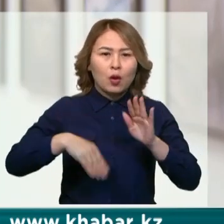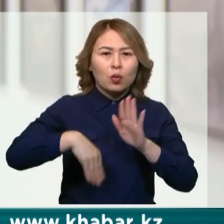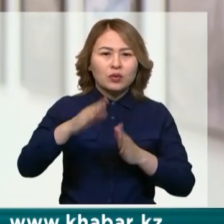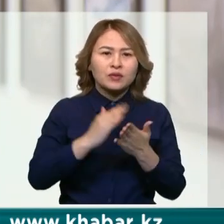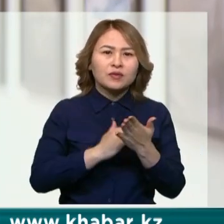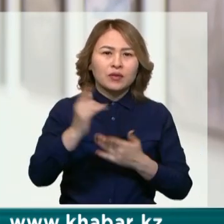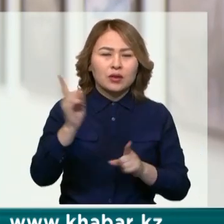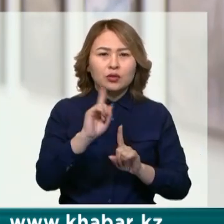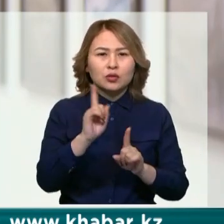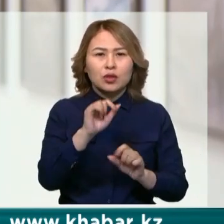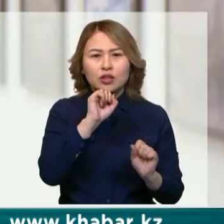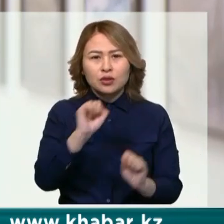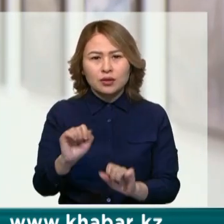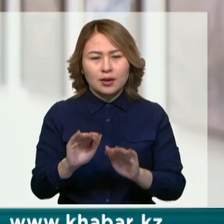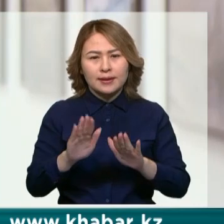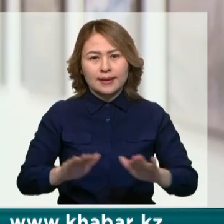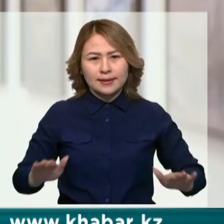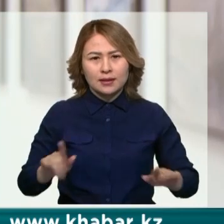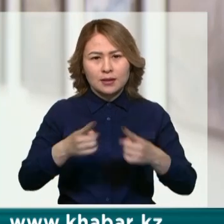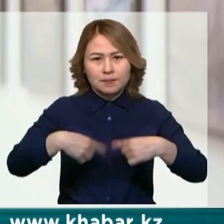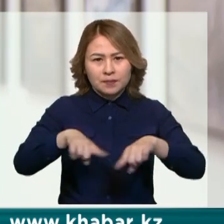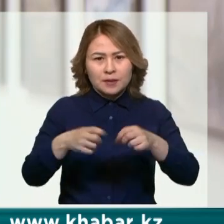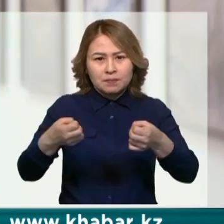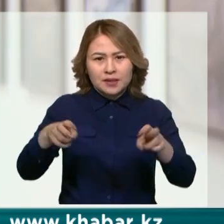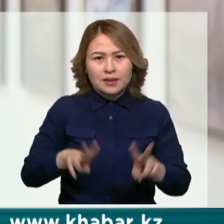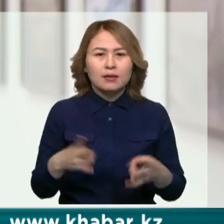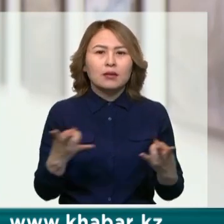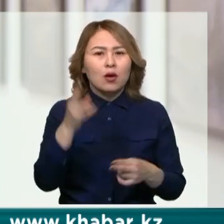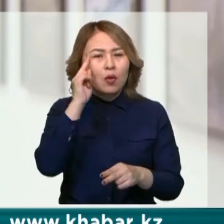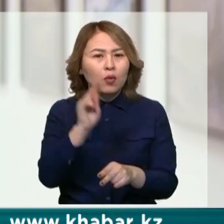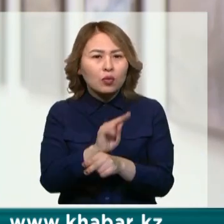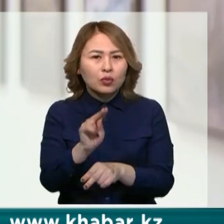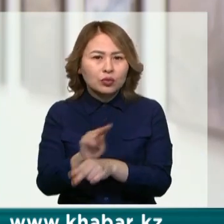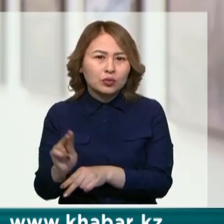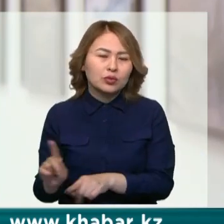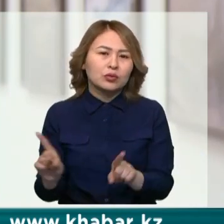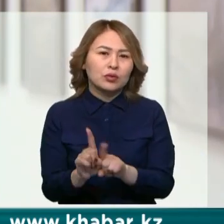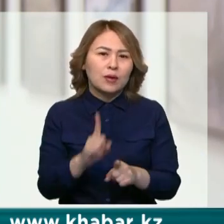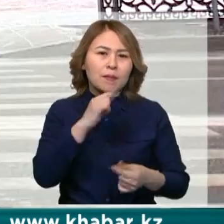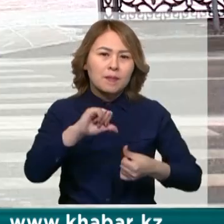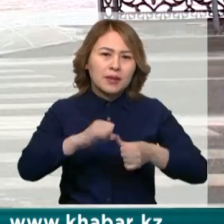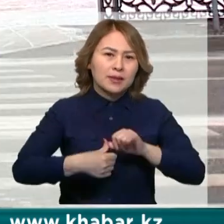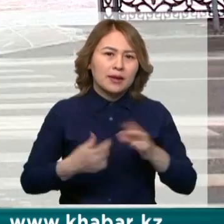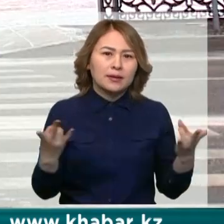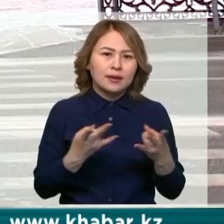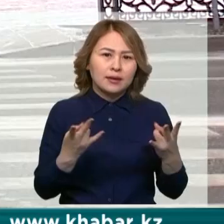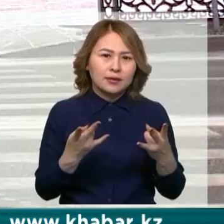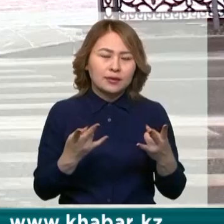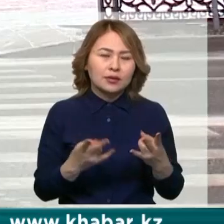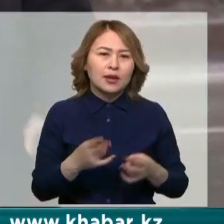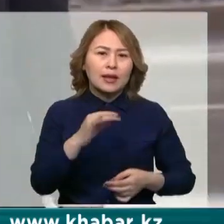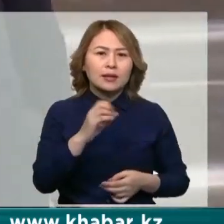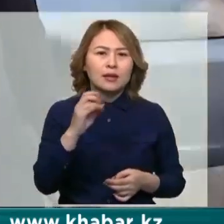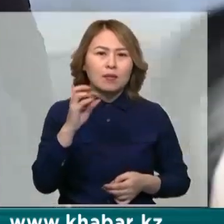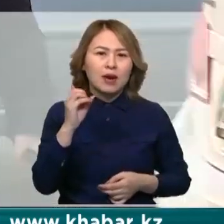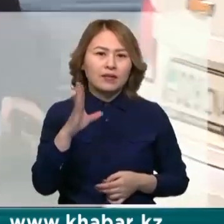балалар құқығын қорғайтын жеке ұйым құрылғаны жөн. Әрі білім беру саласына берілетін серпін тұрақты болу керек. Ілияс Әділбаевтың ойынша